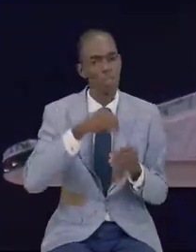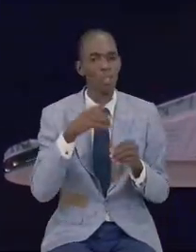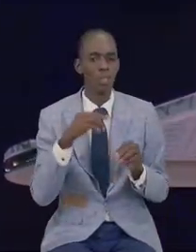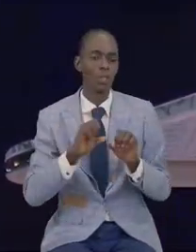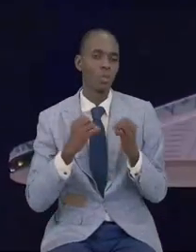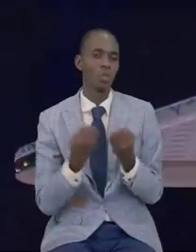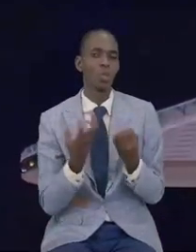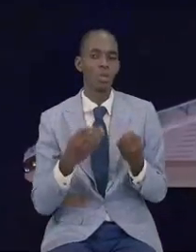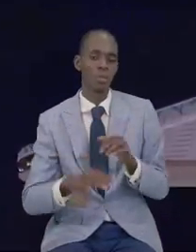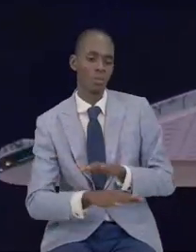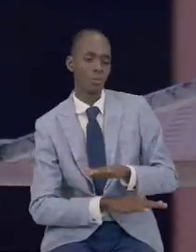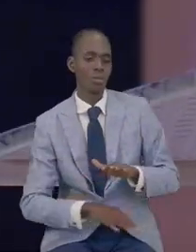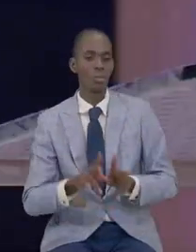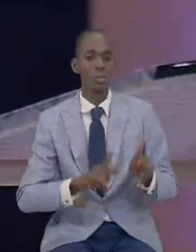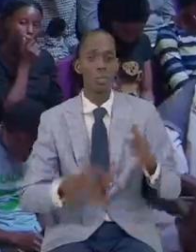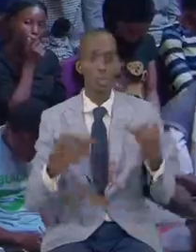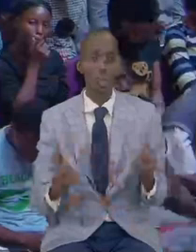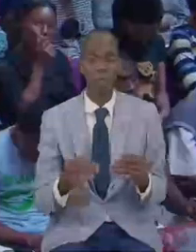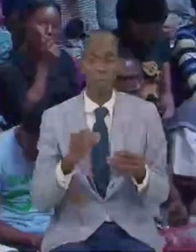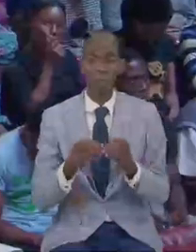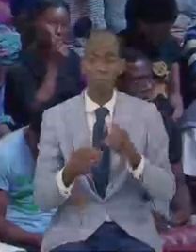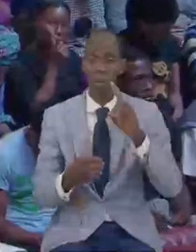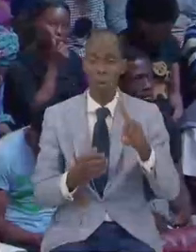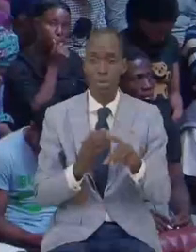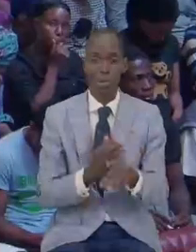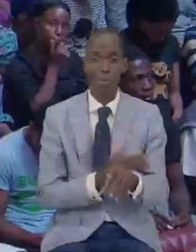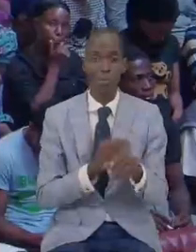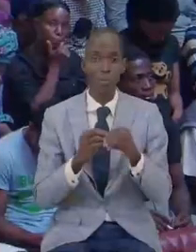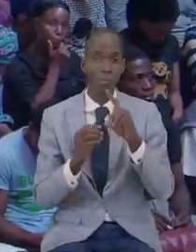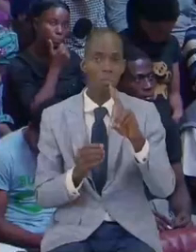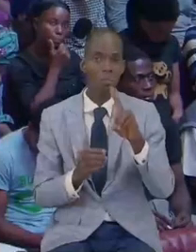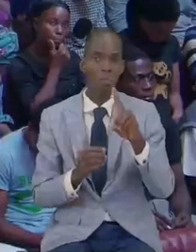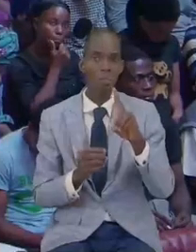Et mais dans la société des abaissés.